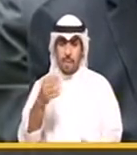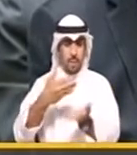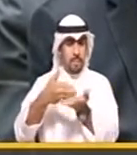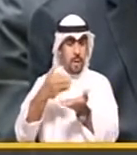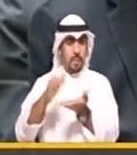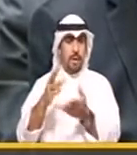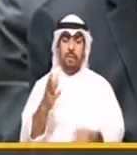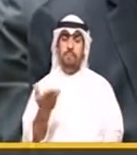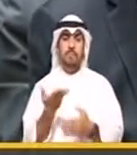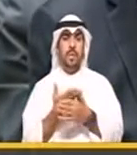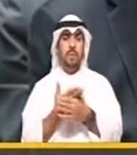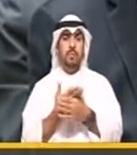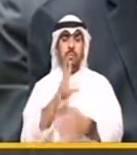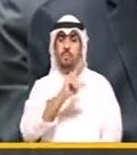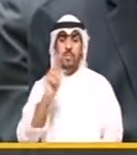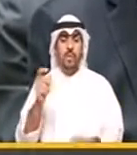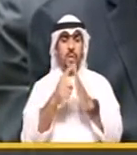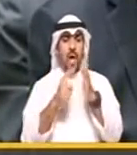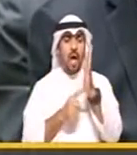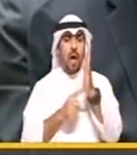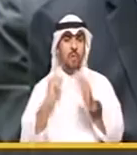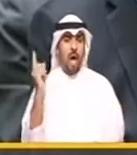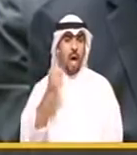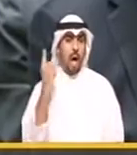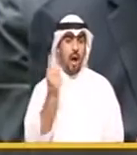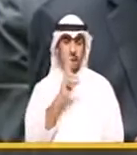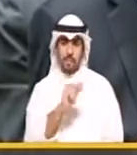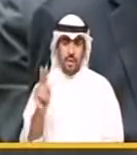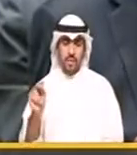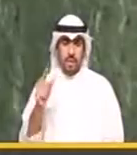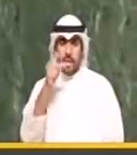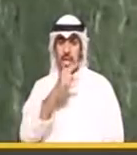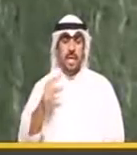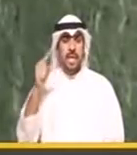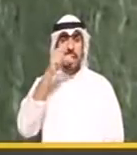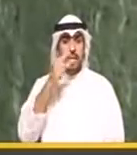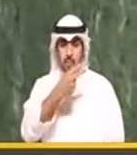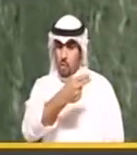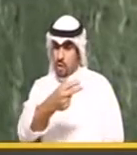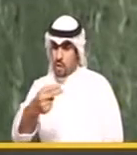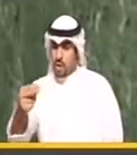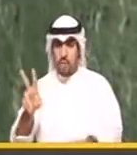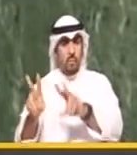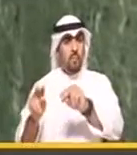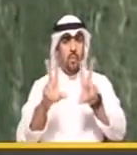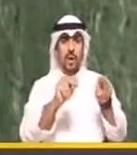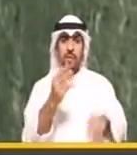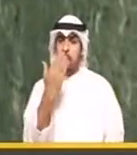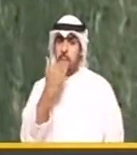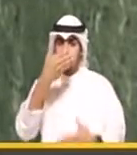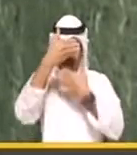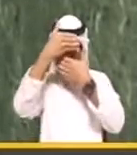القوانين والاعراف الدوليه فحسب انما مع تعاليم الدين الاسلامي الحنيف وكافه الاديان